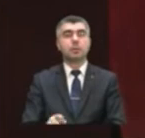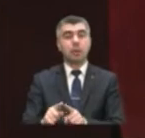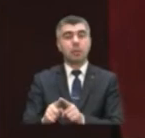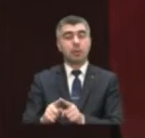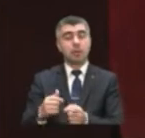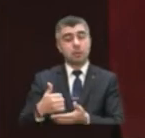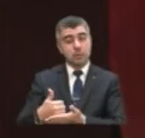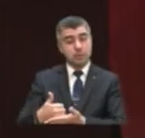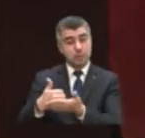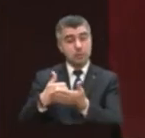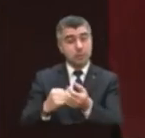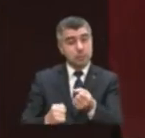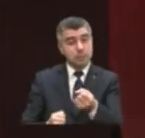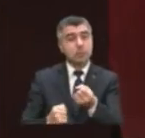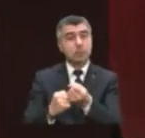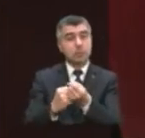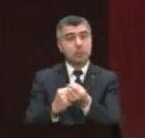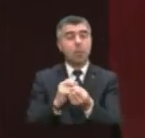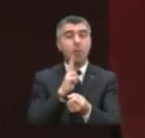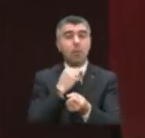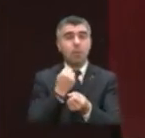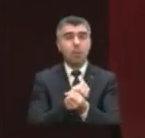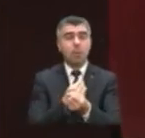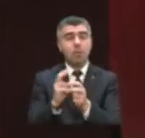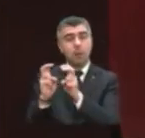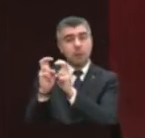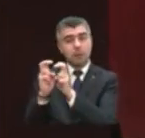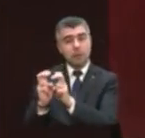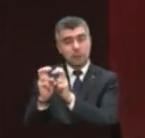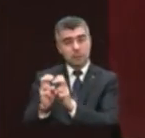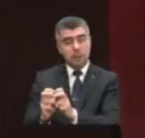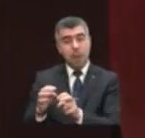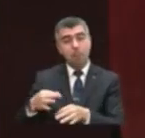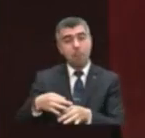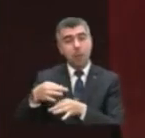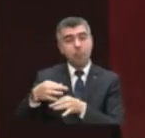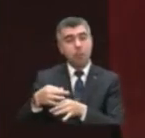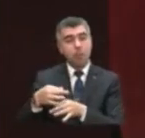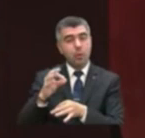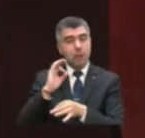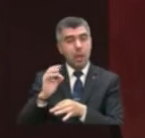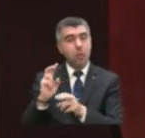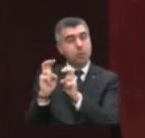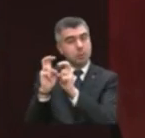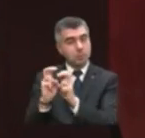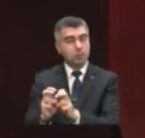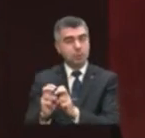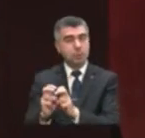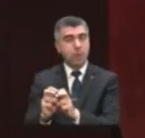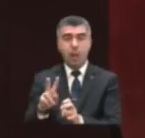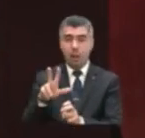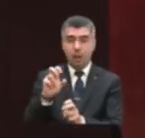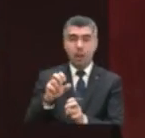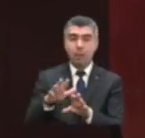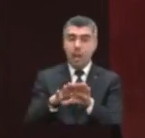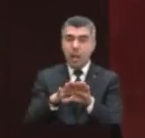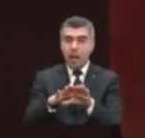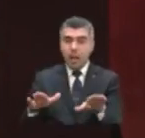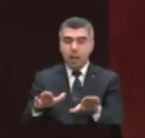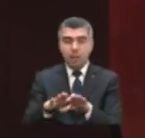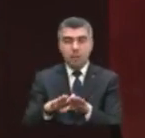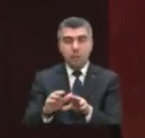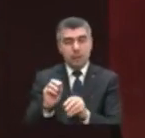كبيرة ديال الدولة باش تقلص التكلفة ديال المتر المربع، كتعرفوا بأن تكلفة الأراضي وتكلفة